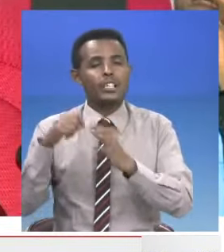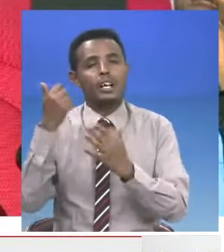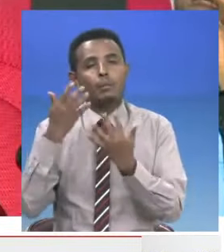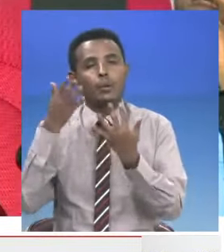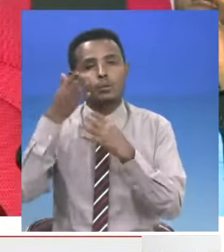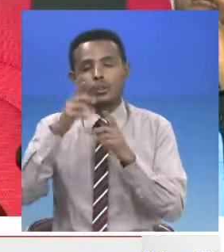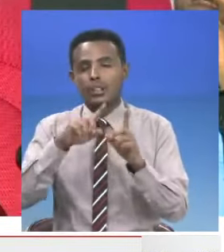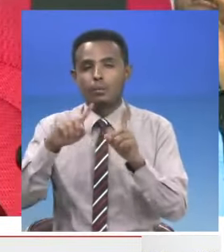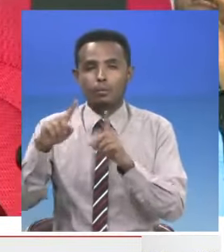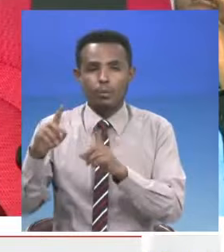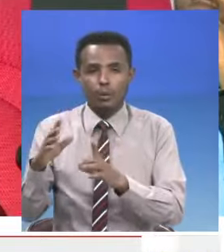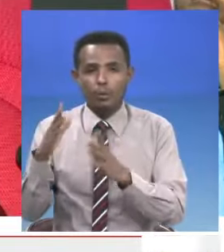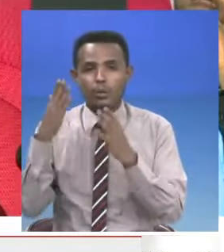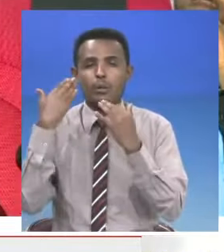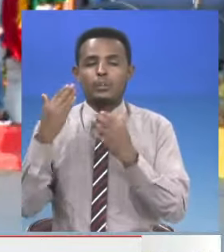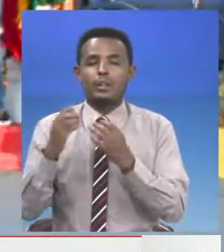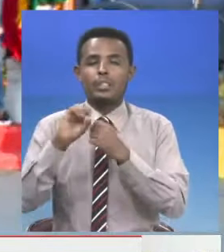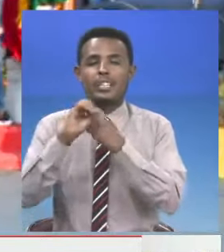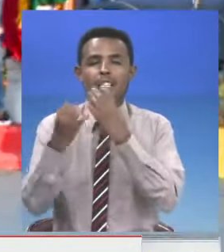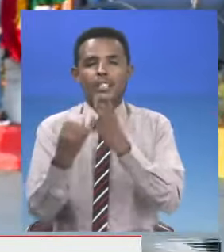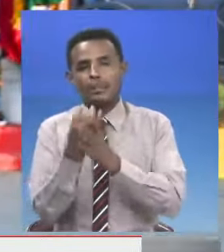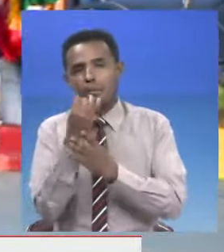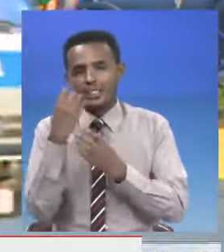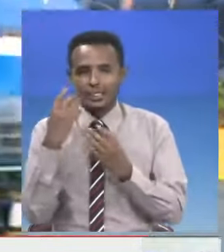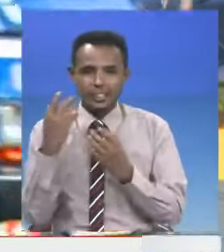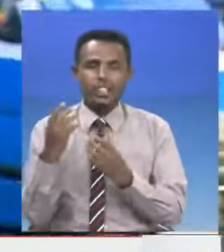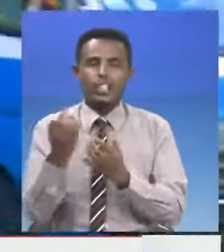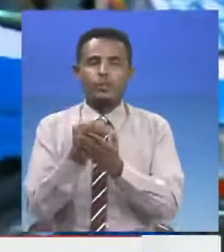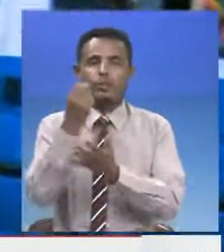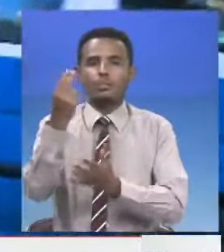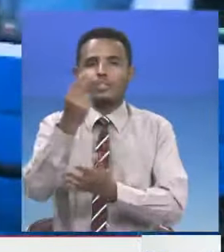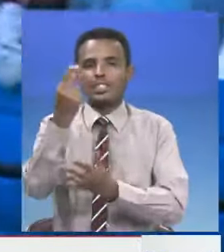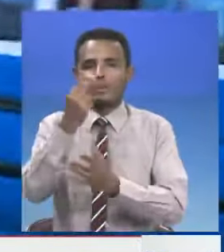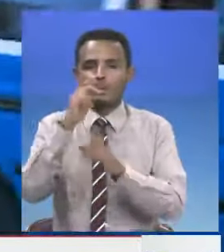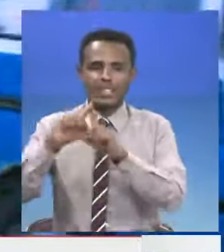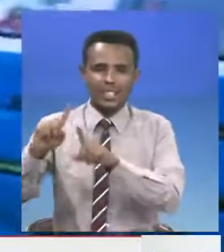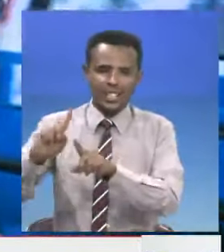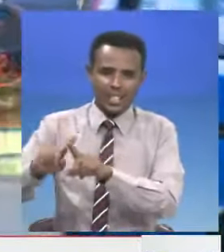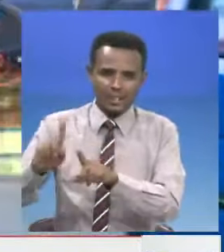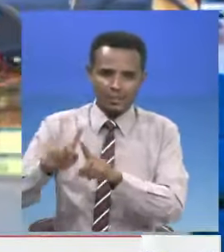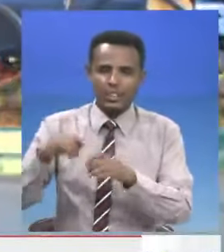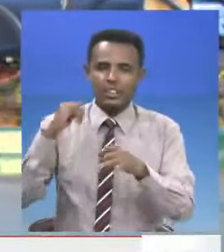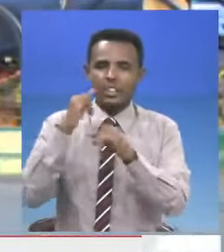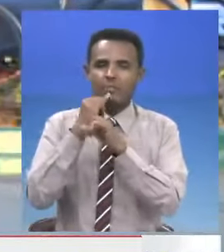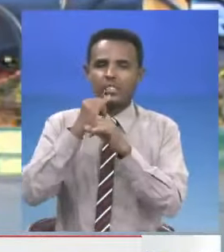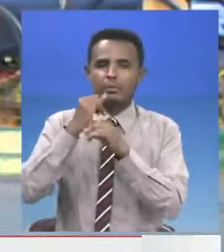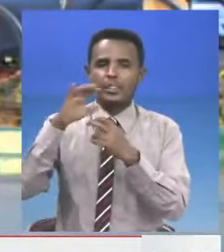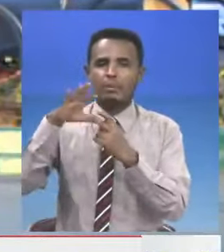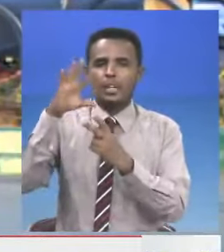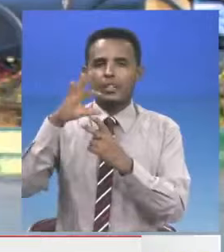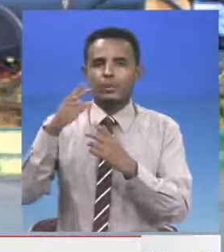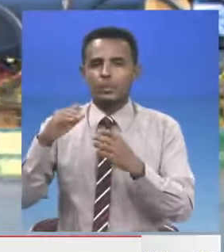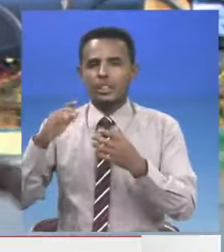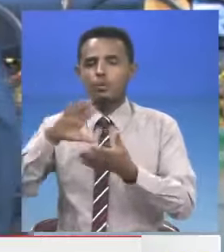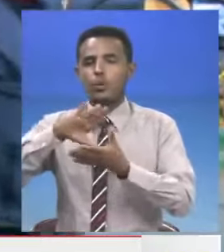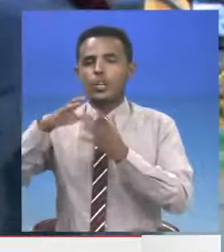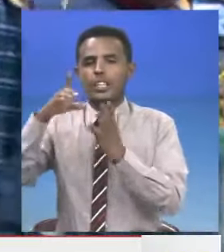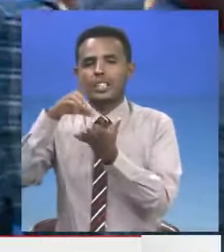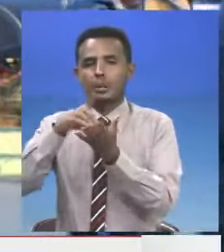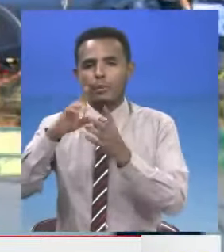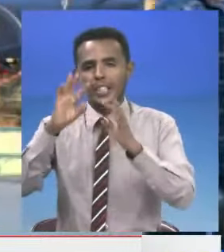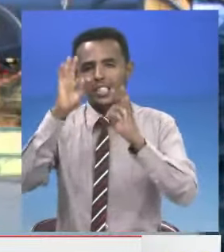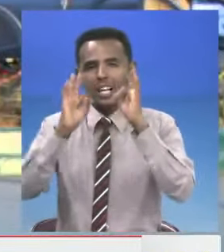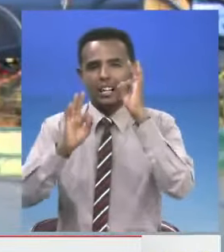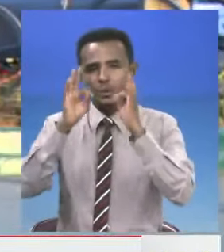የመሰረተ ልማት ችግሮች፣ የኢኮኖሚ ተጠቃሚነት፣ በተለይ ደግሞ ከተለያዩ የኢንቨስትመንት አማራጮች ጋር ተያይዞ ጎንደር ከተማ